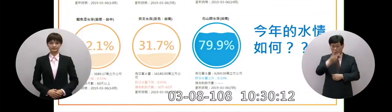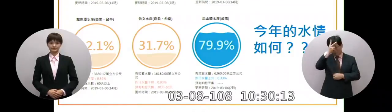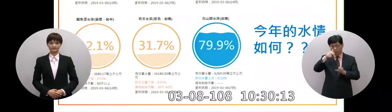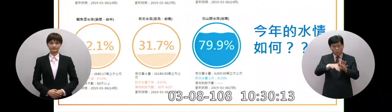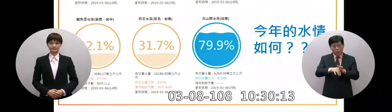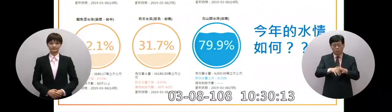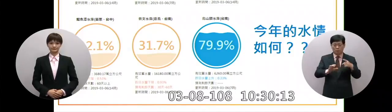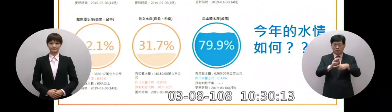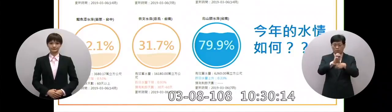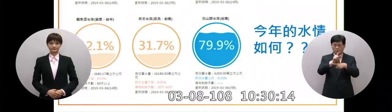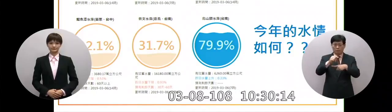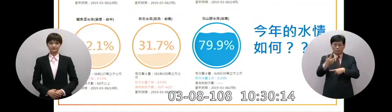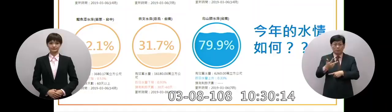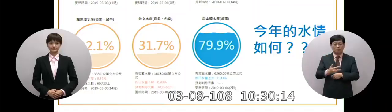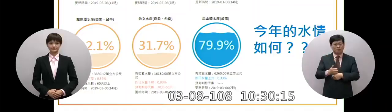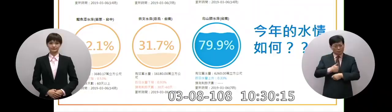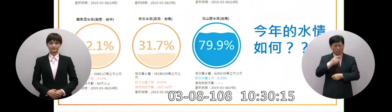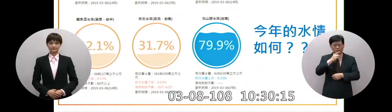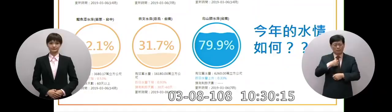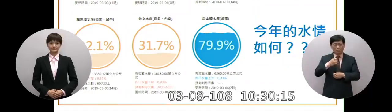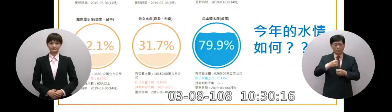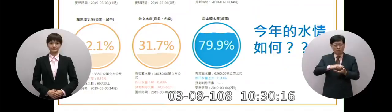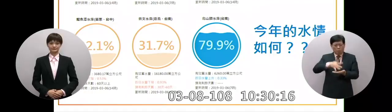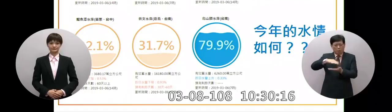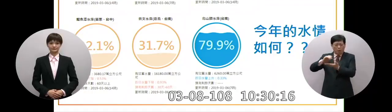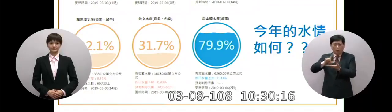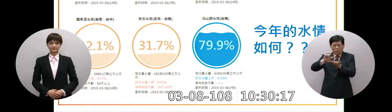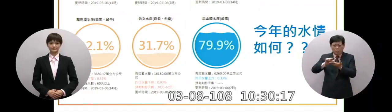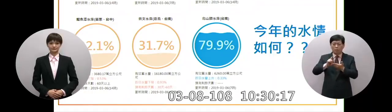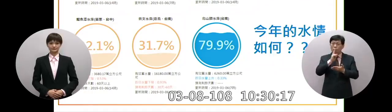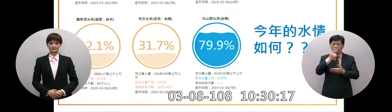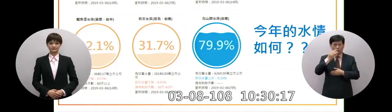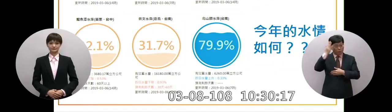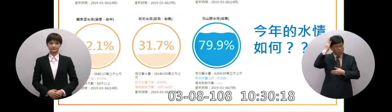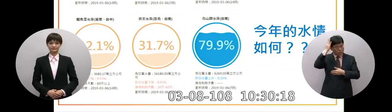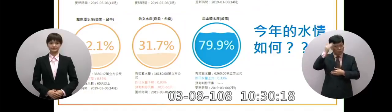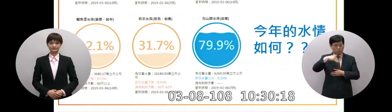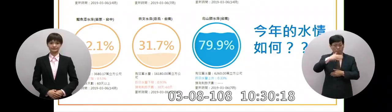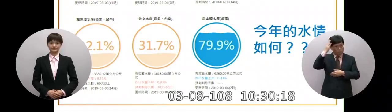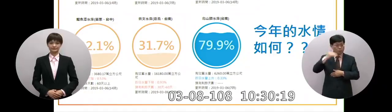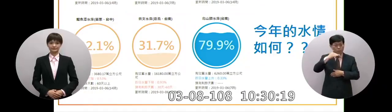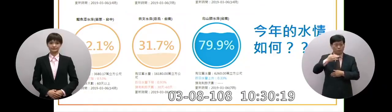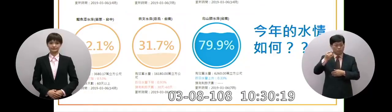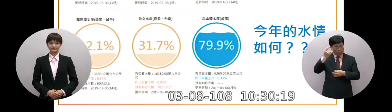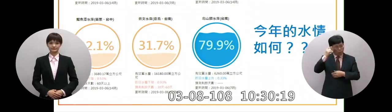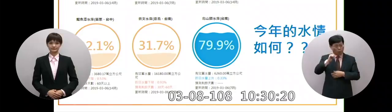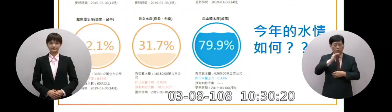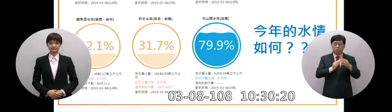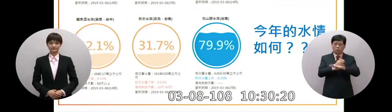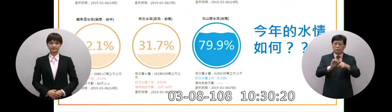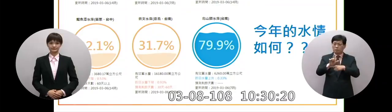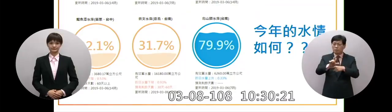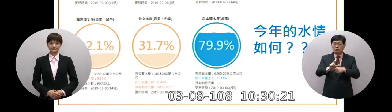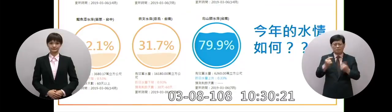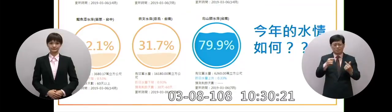文水库31.7%，所以在这么低的唯独只有乌山头水库是超过60%的。那在这